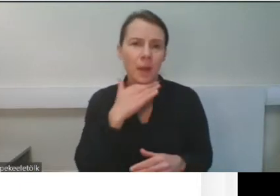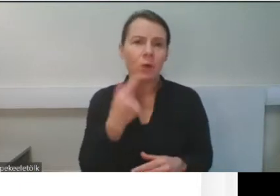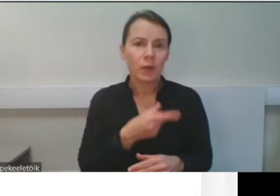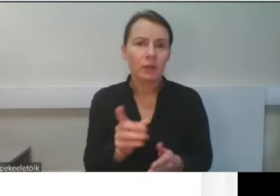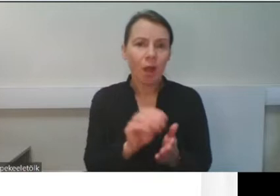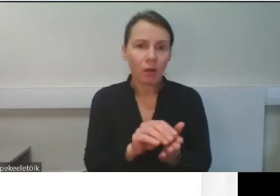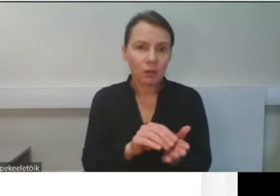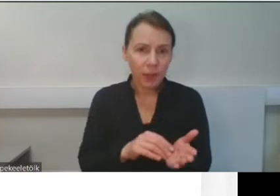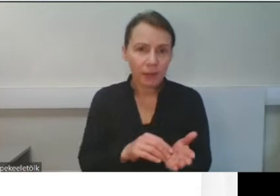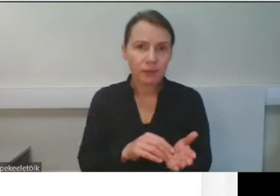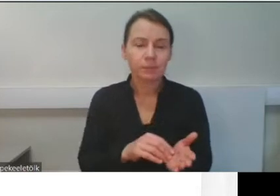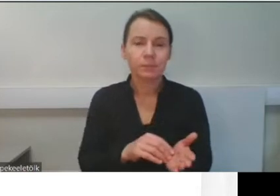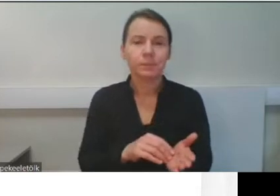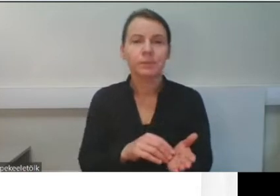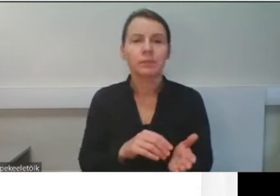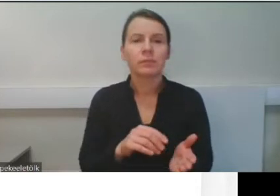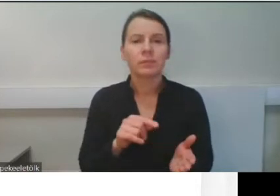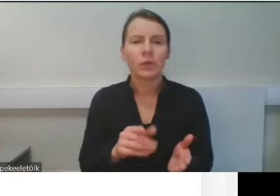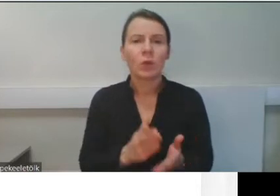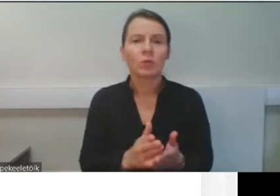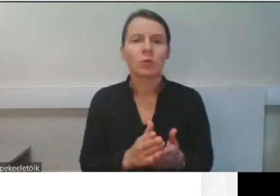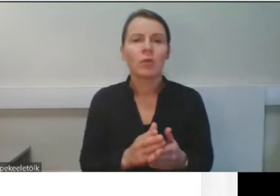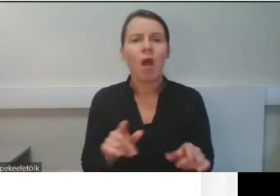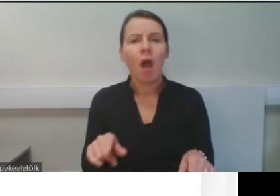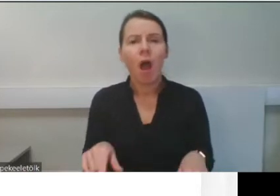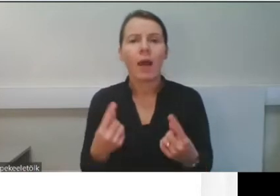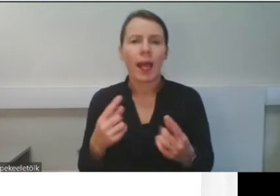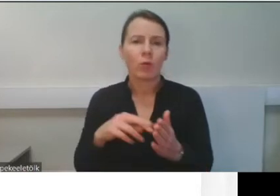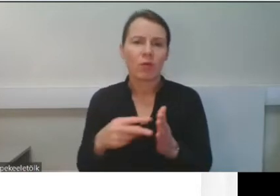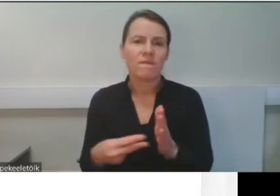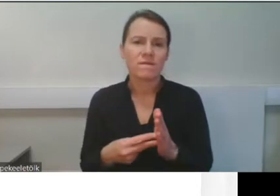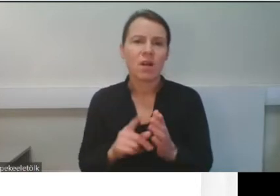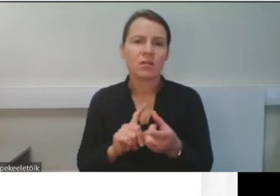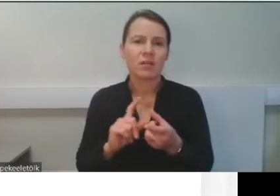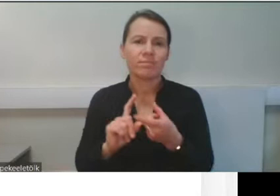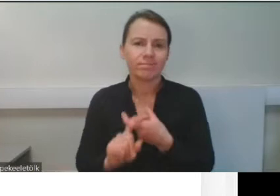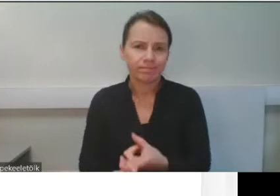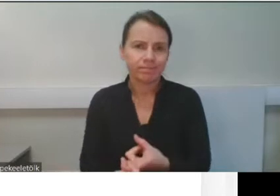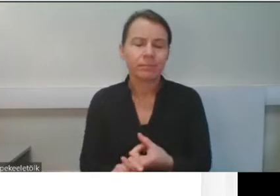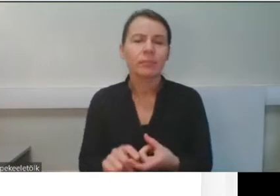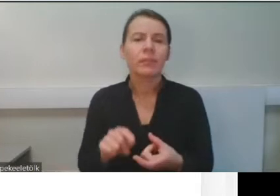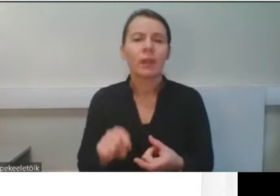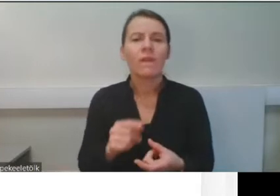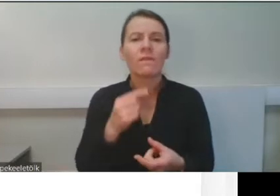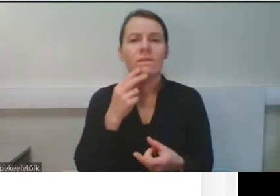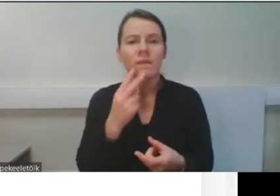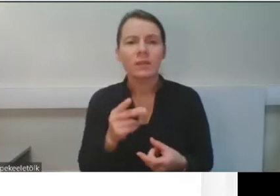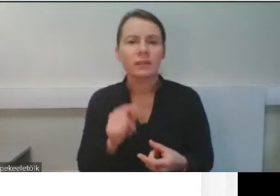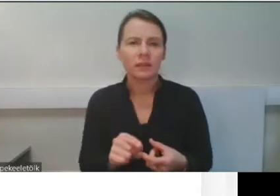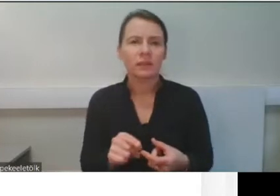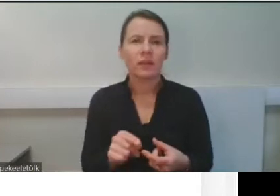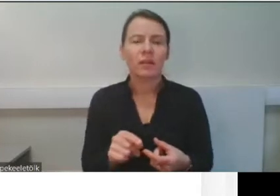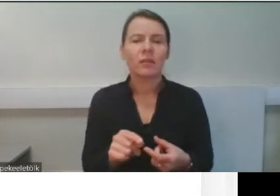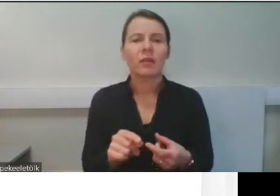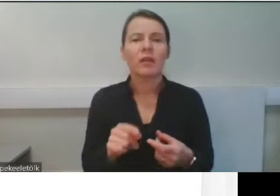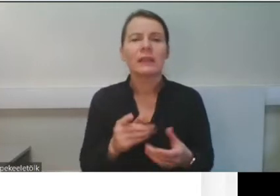ära, et näiteks, et siin on uuemaid andmeid, et vähemasti siis võib eeldada, et siin on 2020